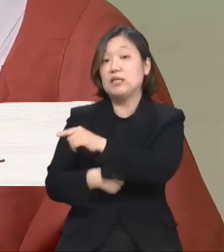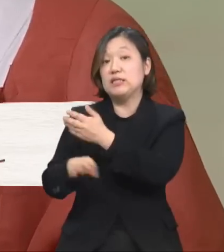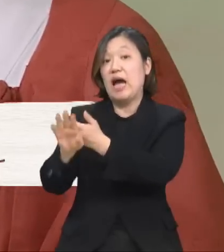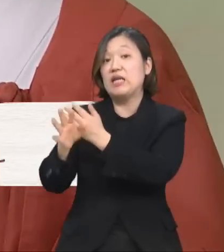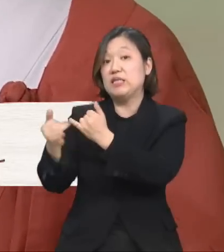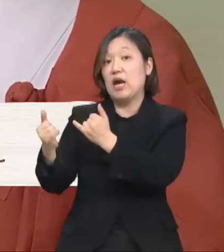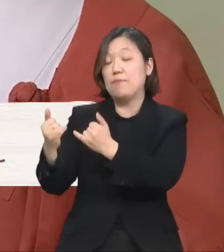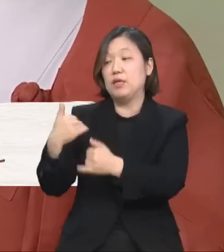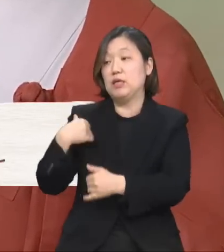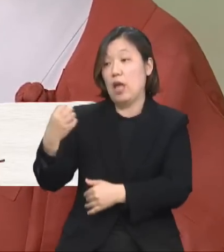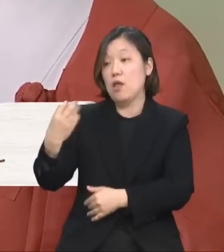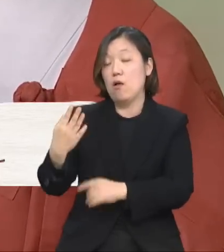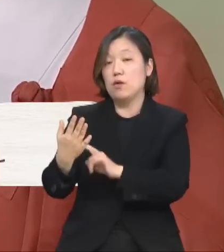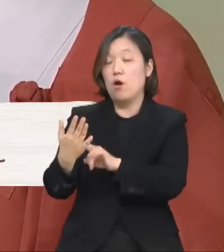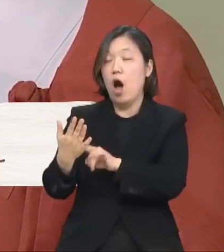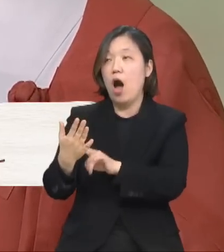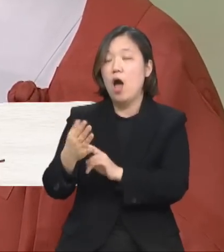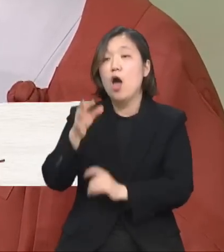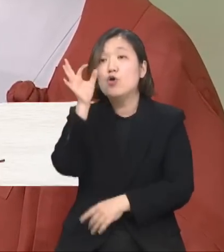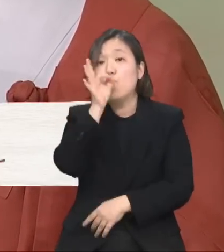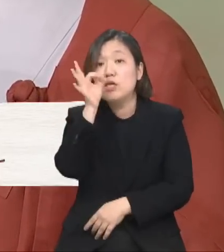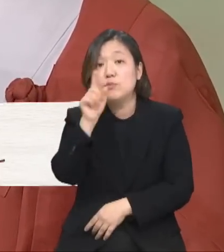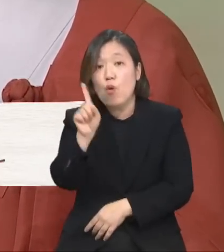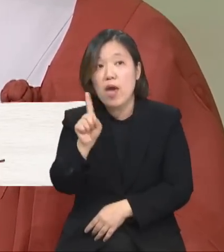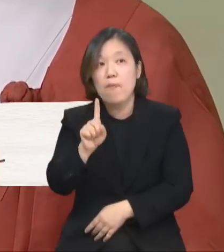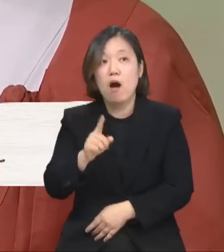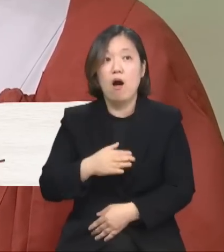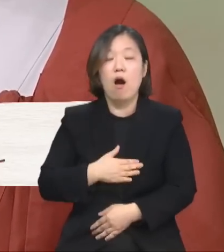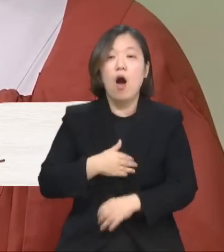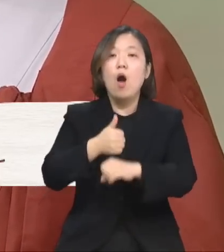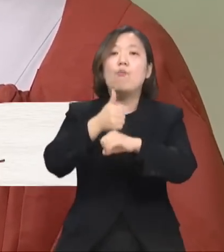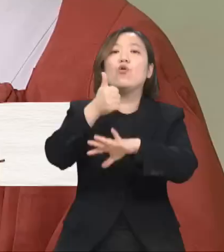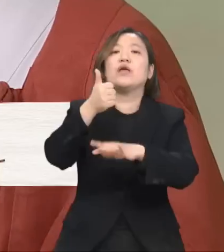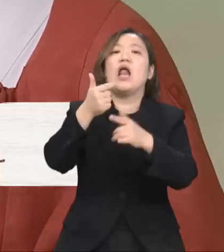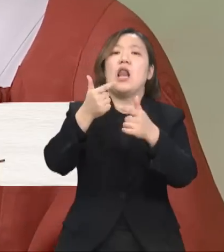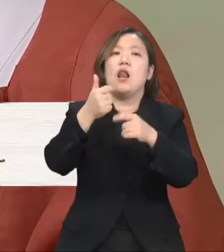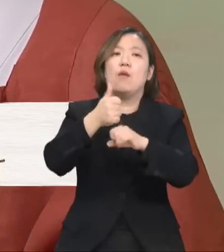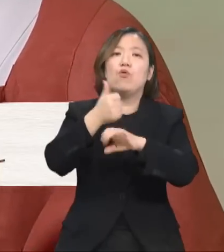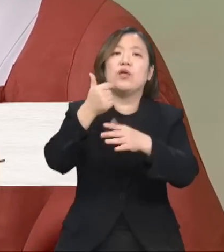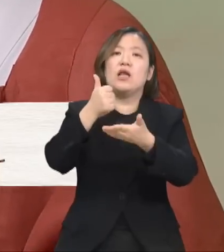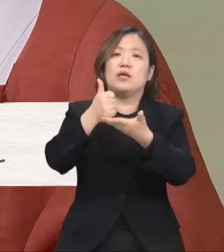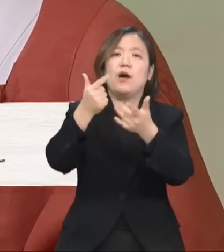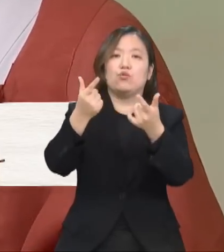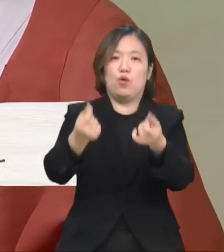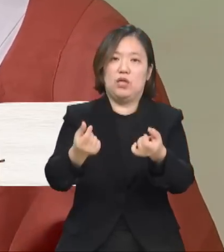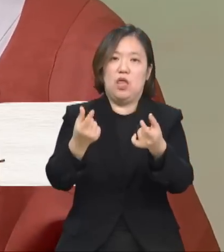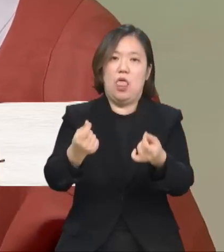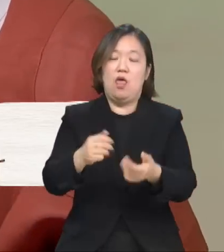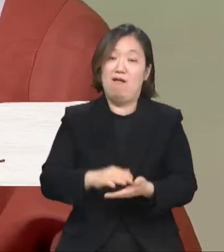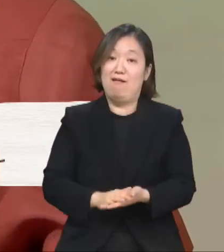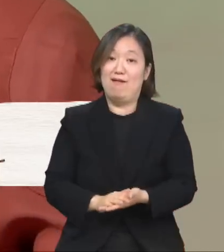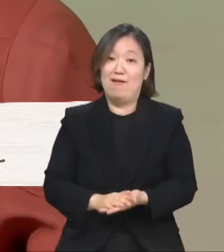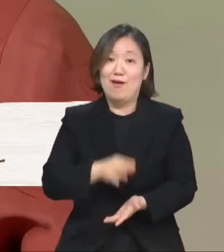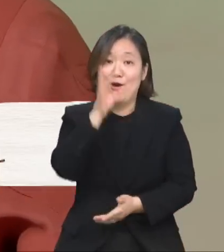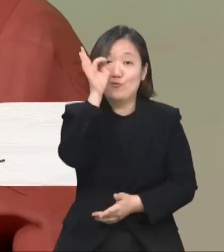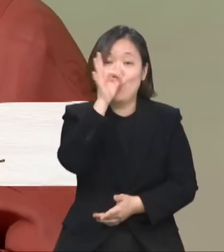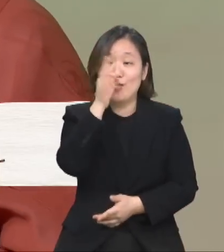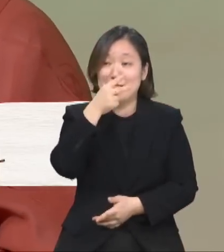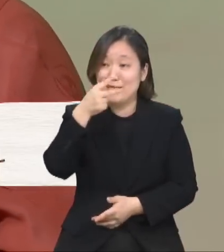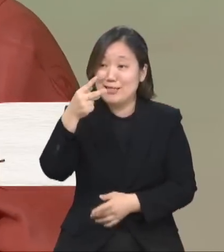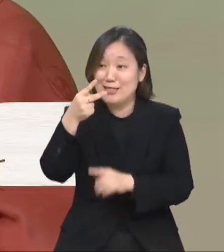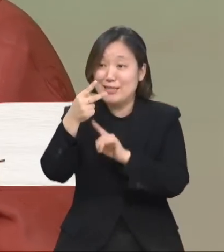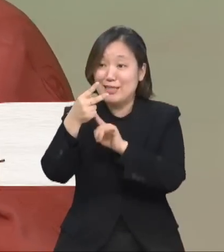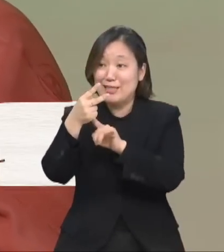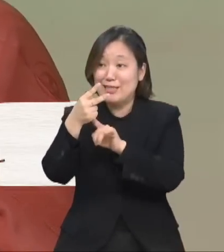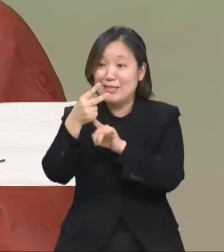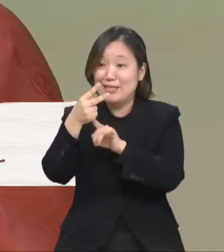돼지는 보살님이야 돼지가 보살님인가 돼지는 보살님이야